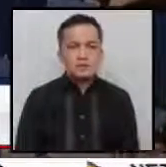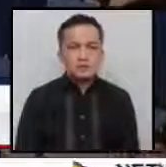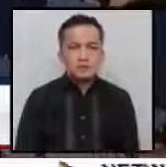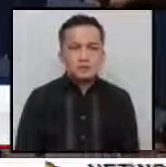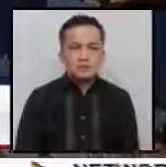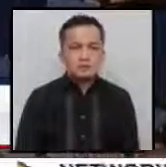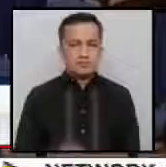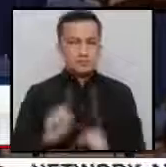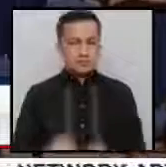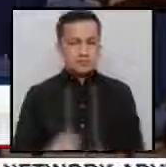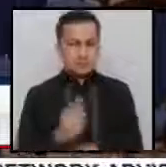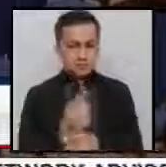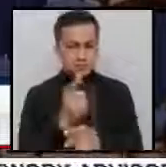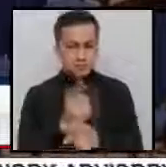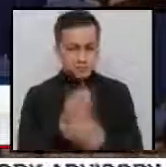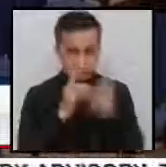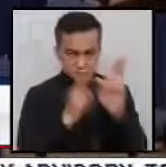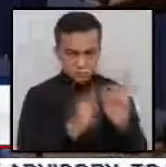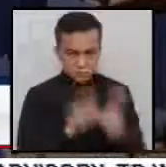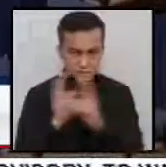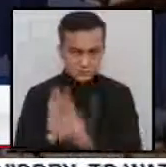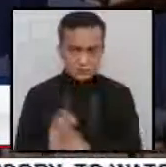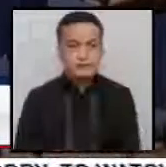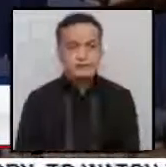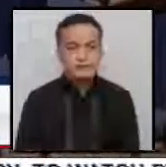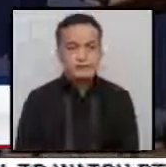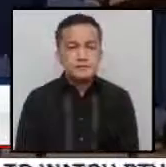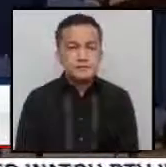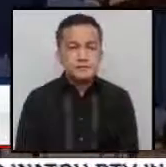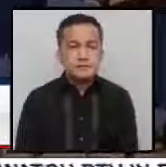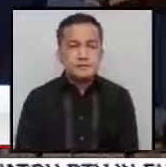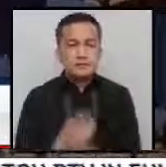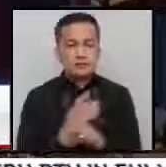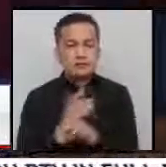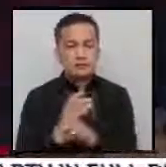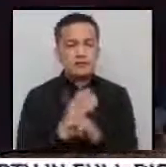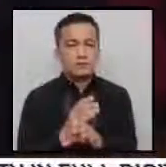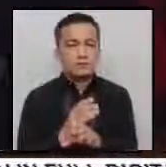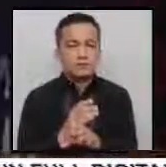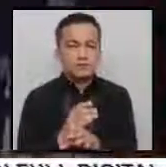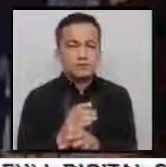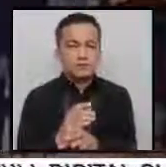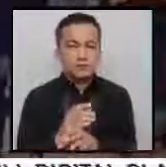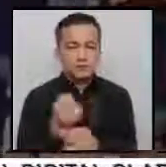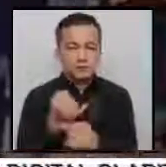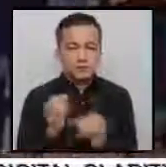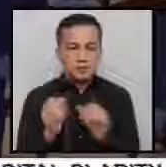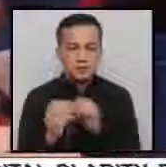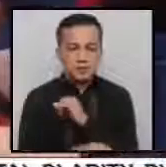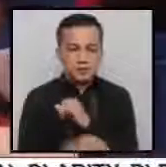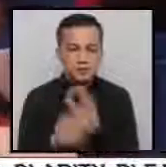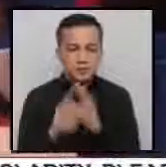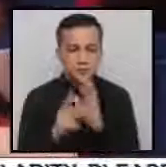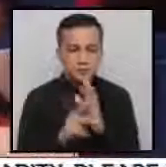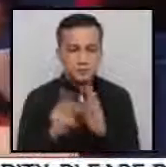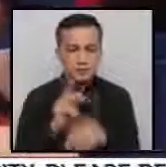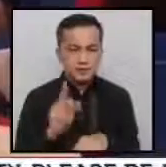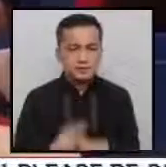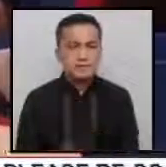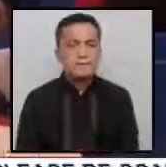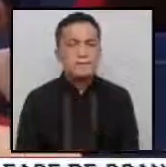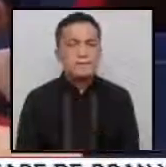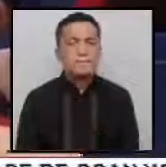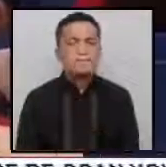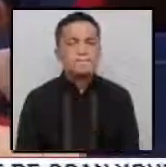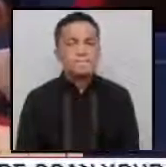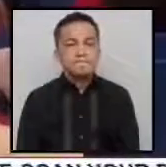It's self-respecting. Napapangalagaan talaga ang independent foreign policy ng Pilipinas. Sinabi ito ni